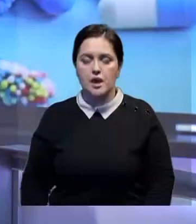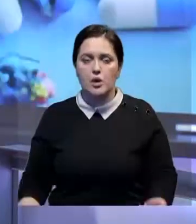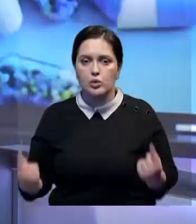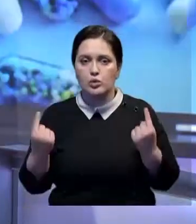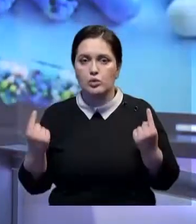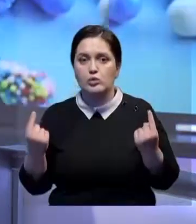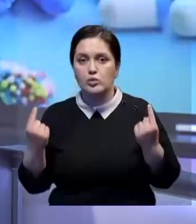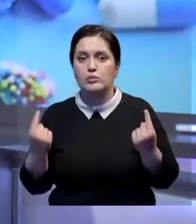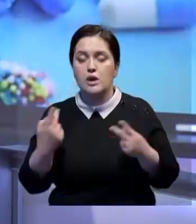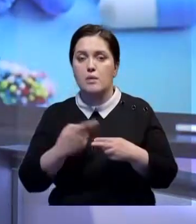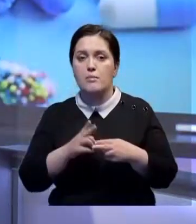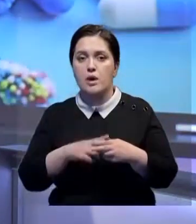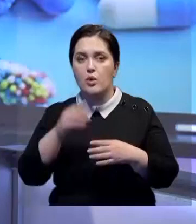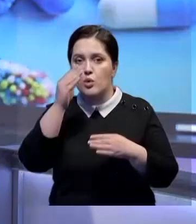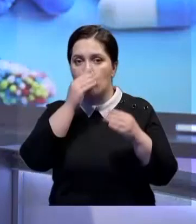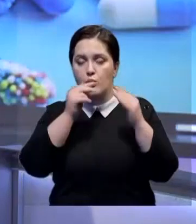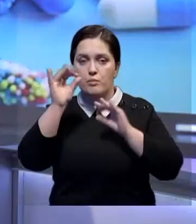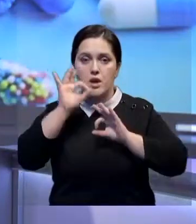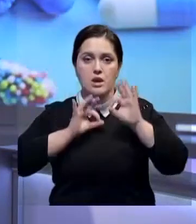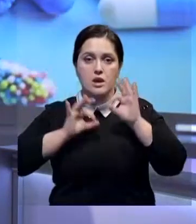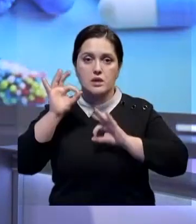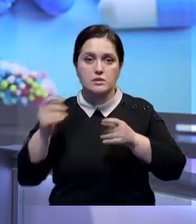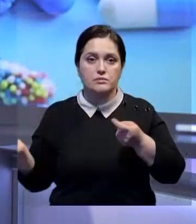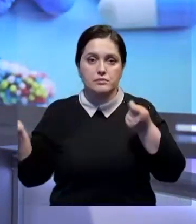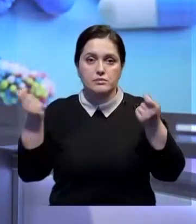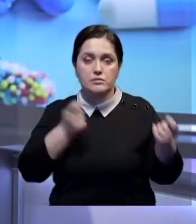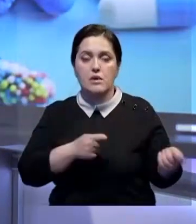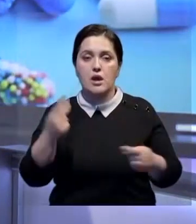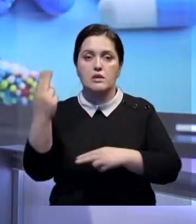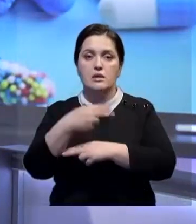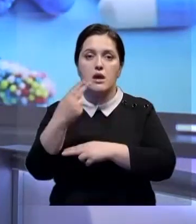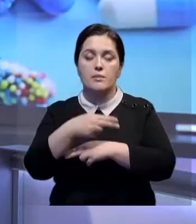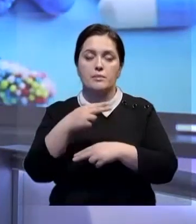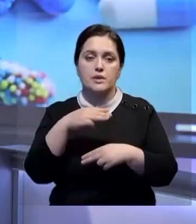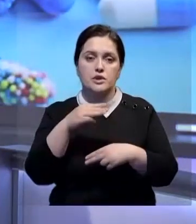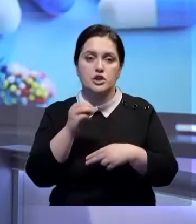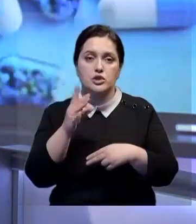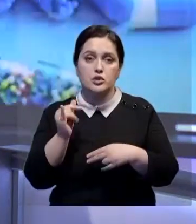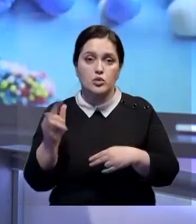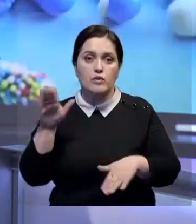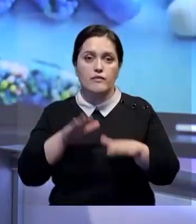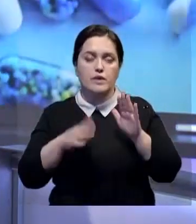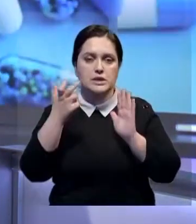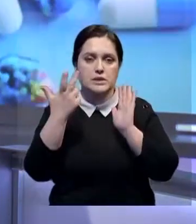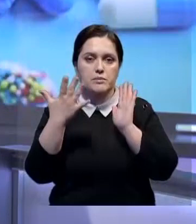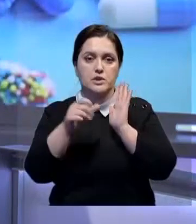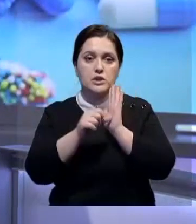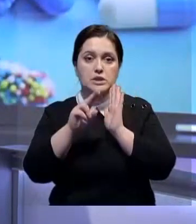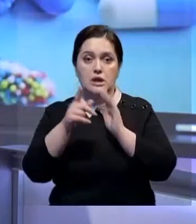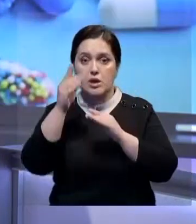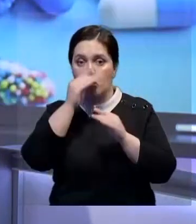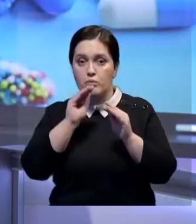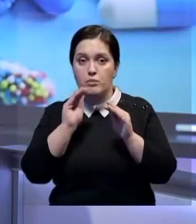Крупную партию контрабандных лекарств обнаружили на таможенном посту ЖТСУ. Груз общим весом 356 килограммов ввозился под